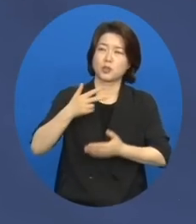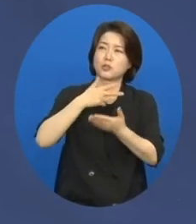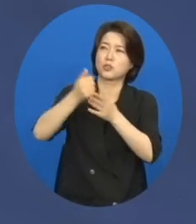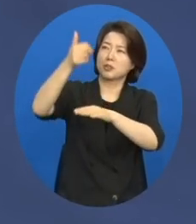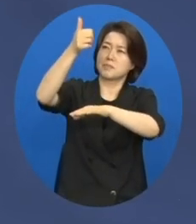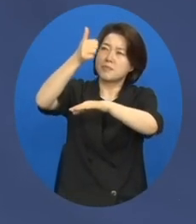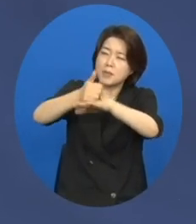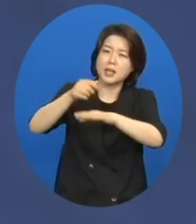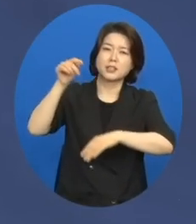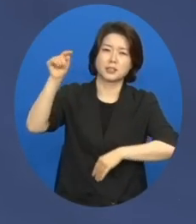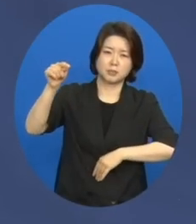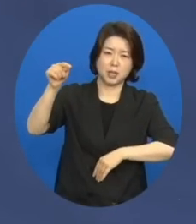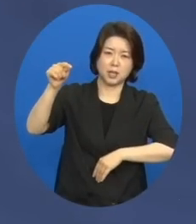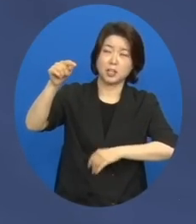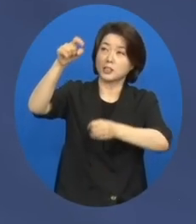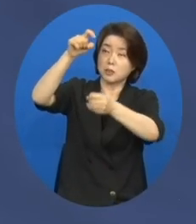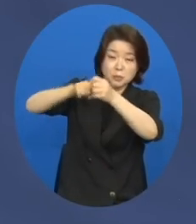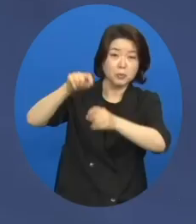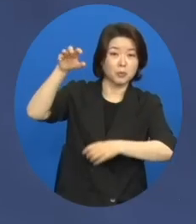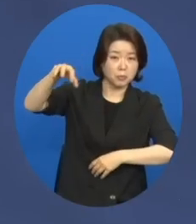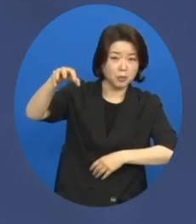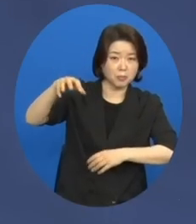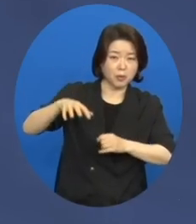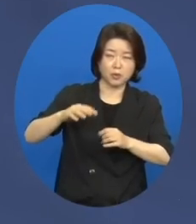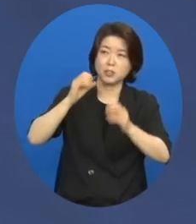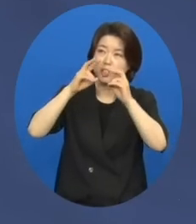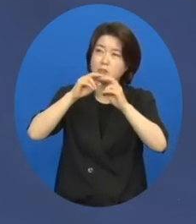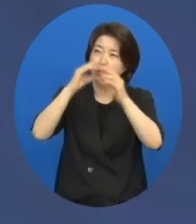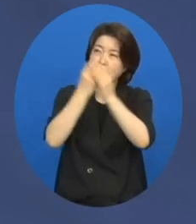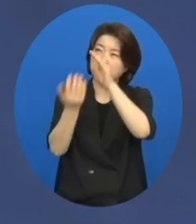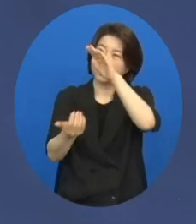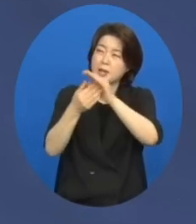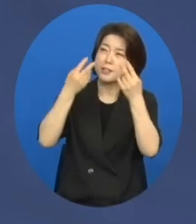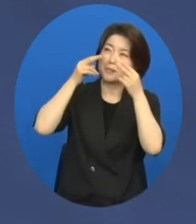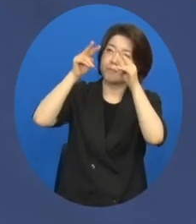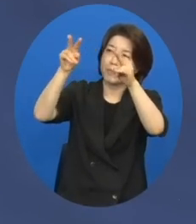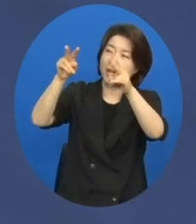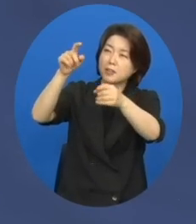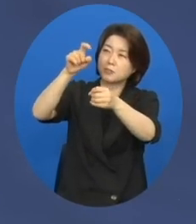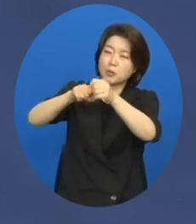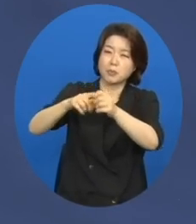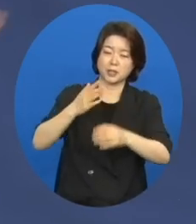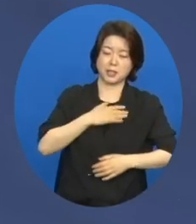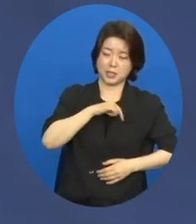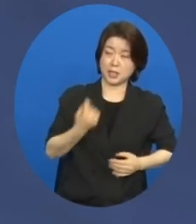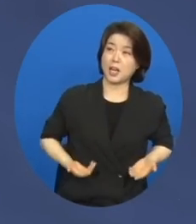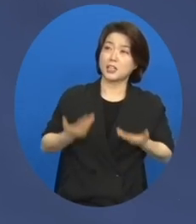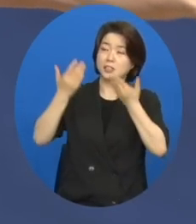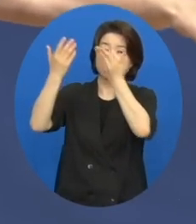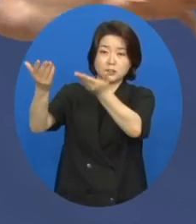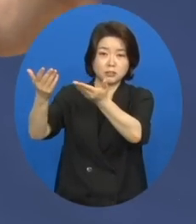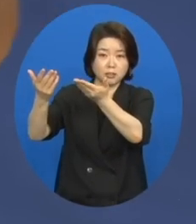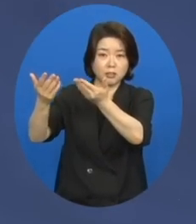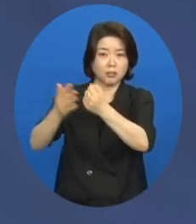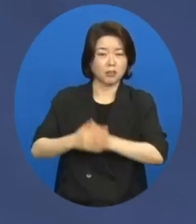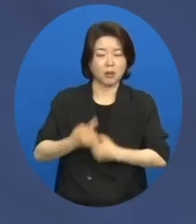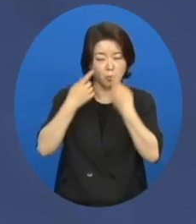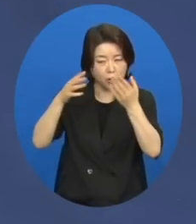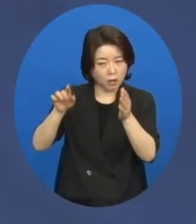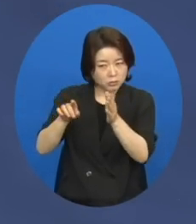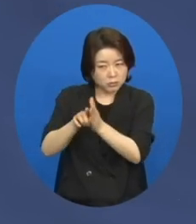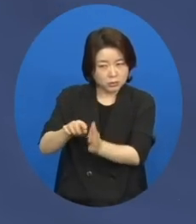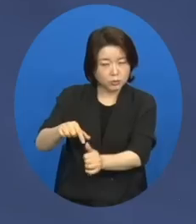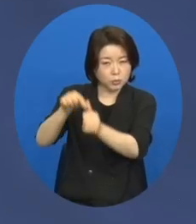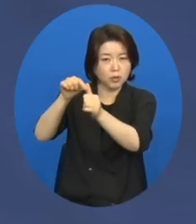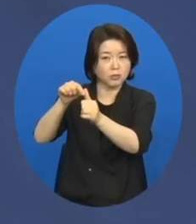마지막 골, 그 목표인 선교 완성을 바라보면서 우리 자신을 드렸으니 자 확실한 구원 받았죠.